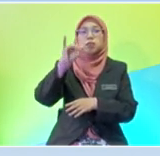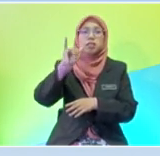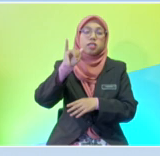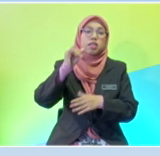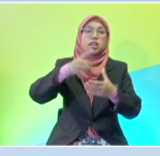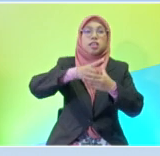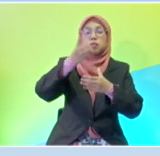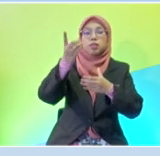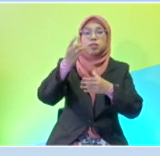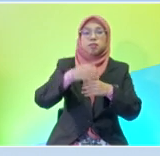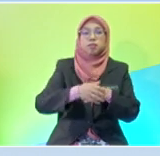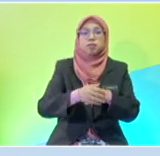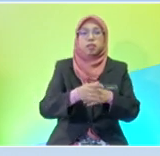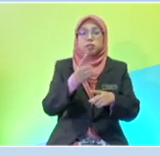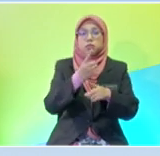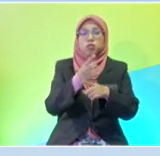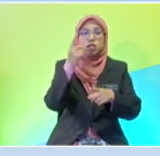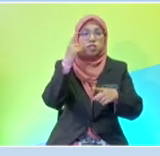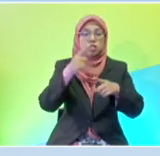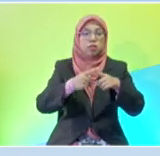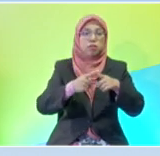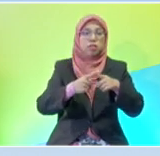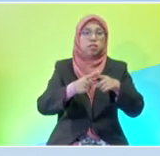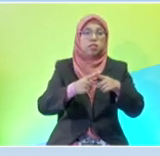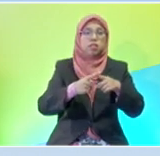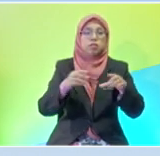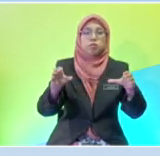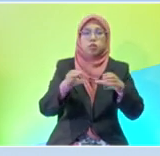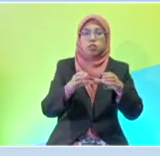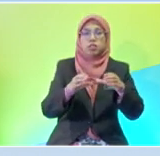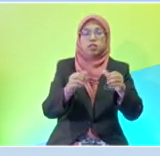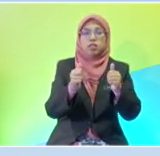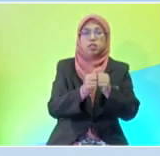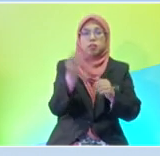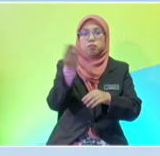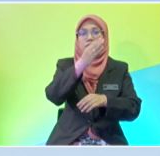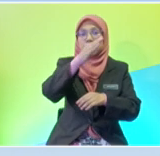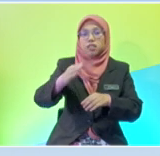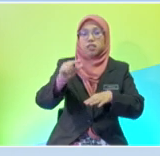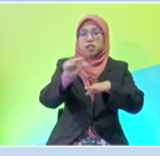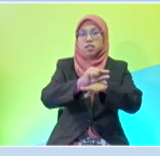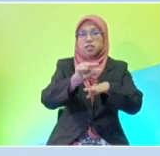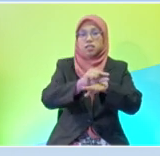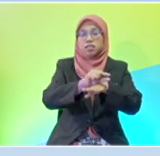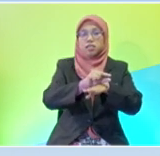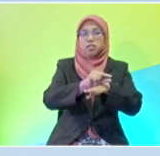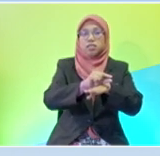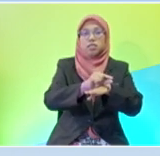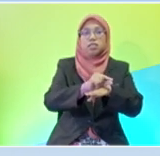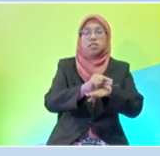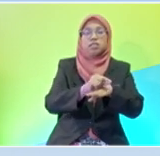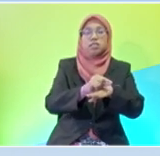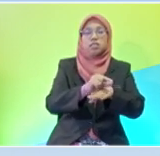kebetulan kesilapan dibuat dengan membatalkan account upah dan gaji dan mereka dalam